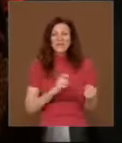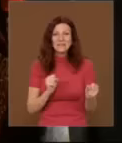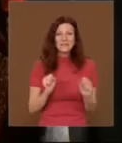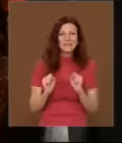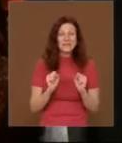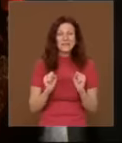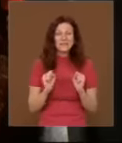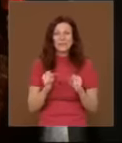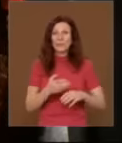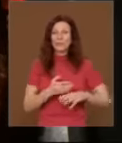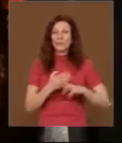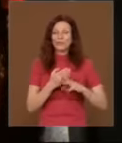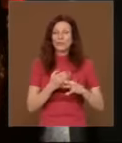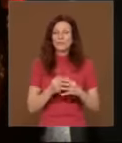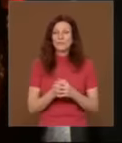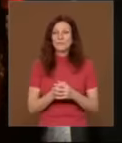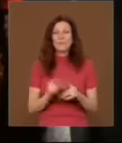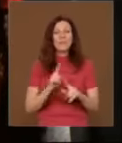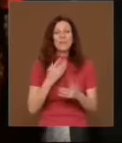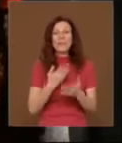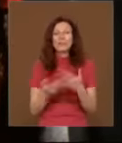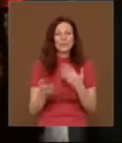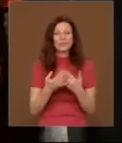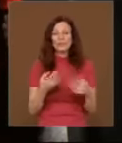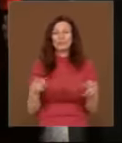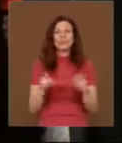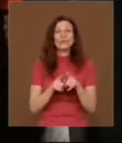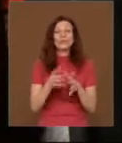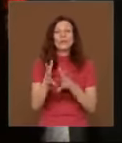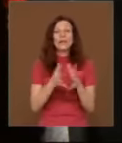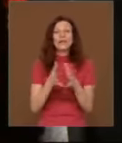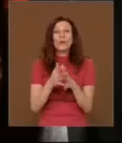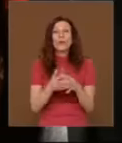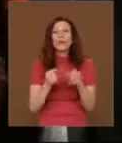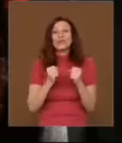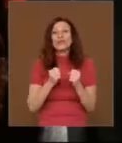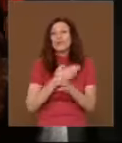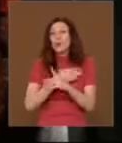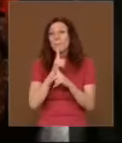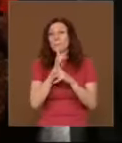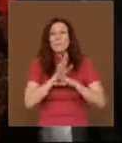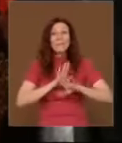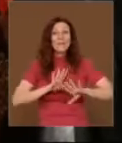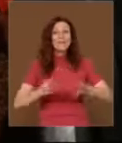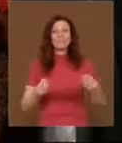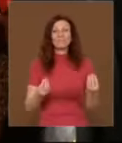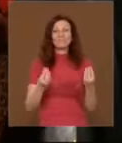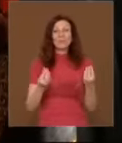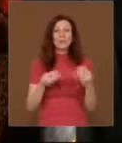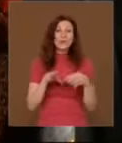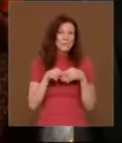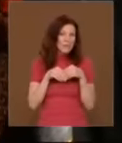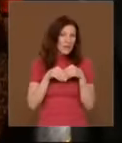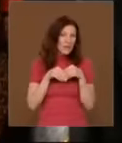безпомощност. Неспособността ни като хора да живеем в траен мир и благоволение, в